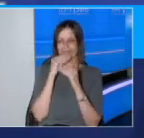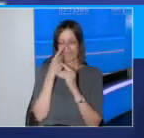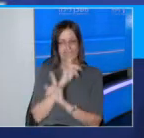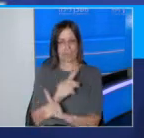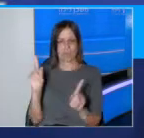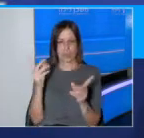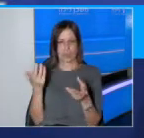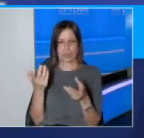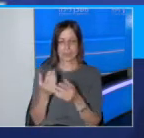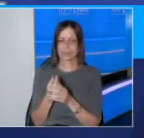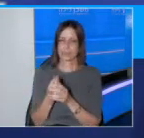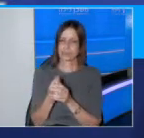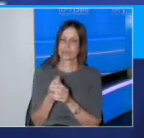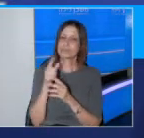באבסורד.